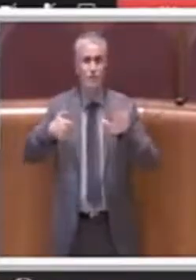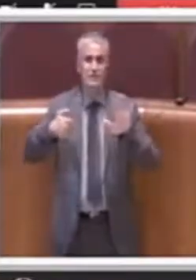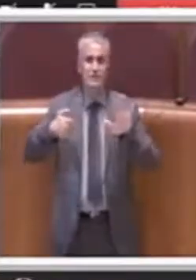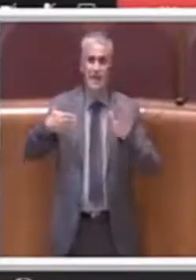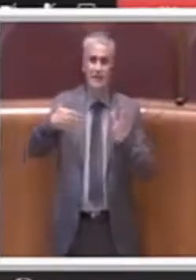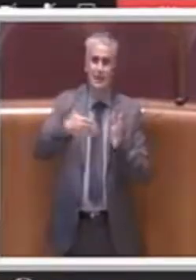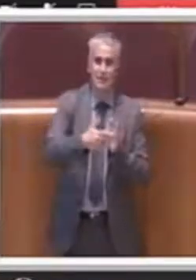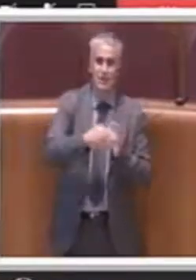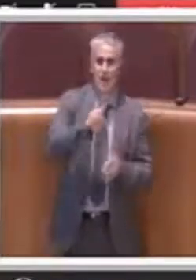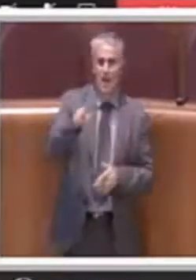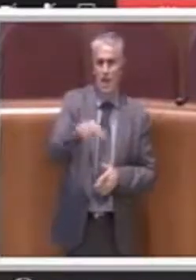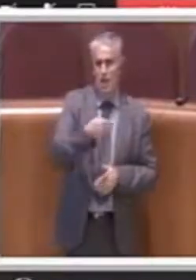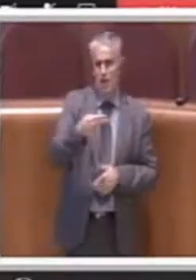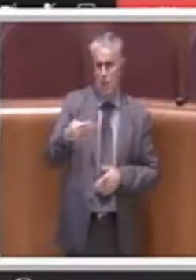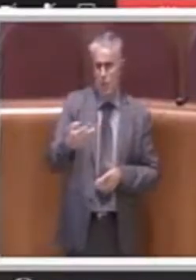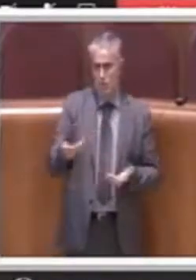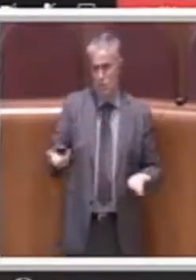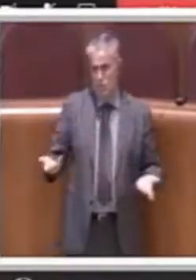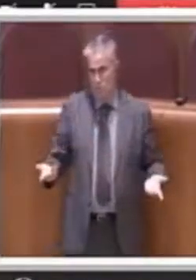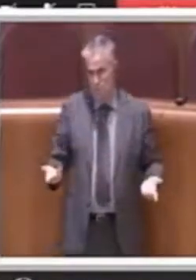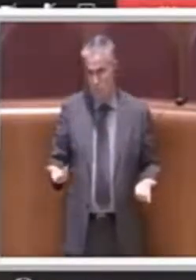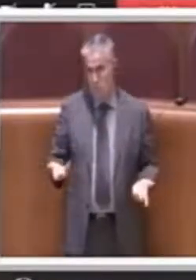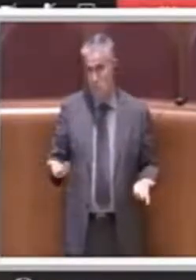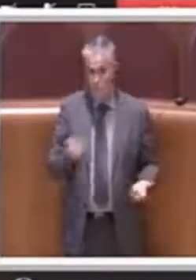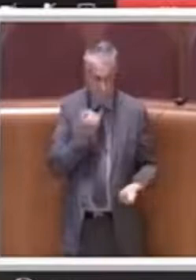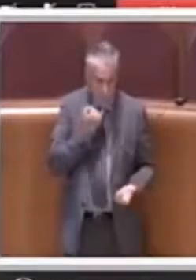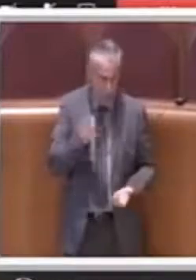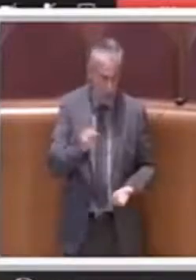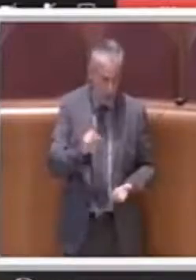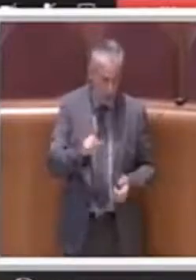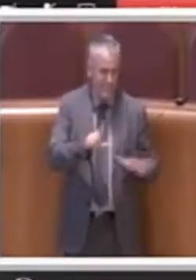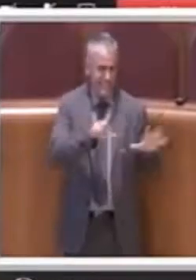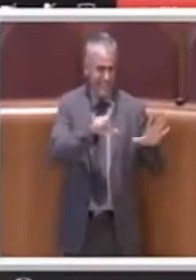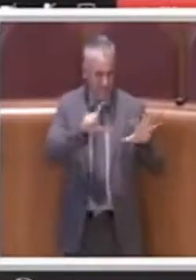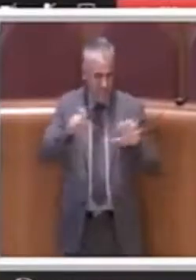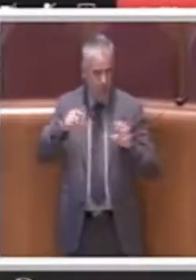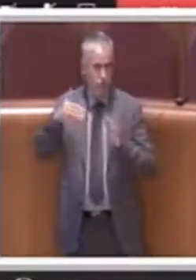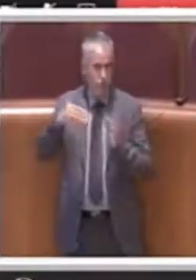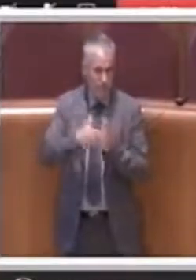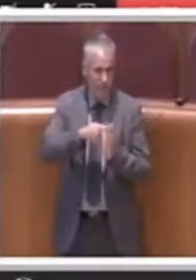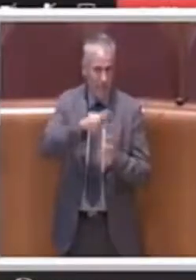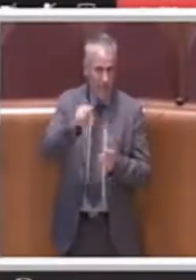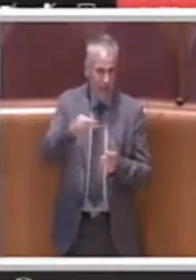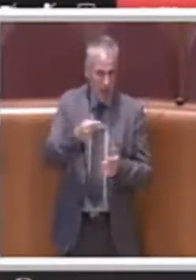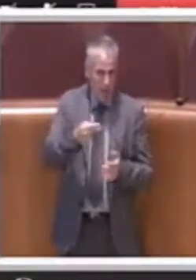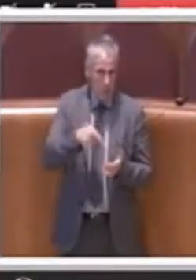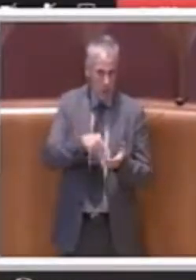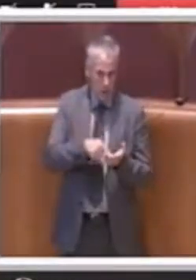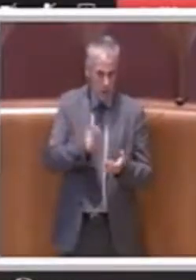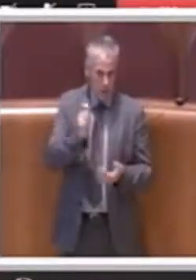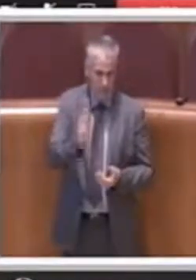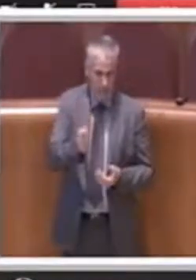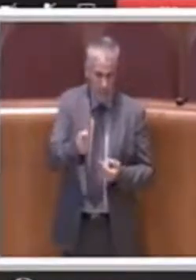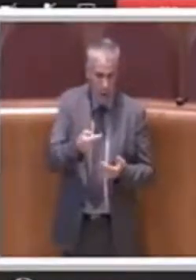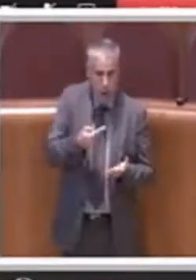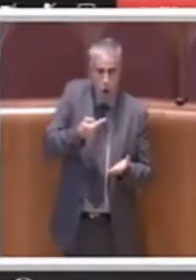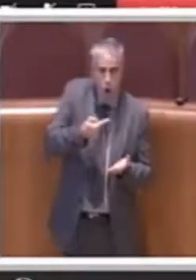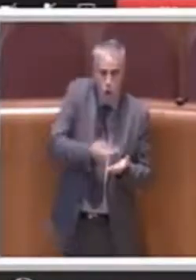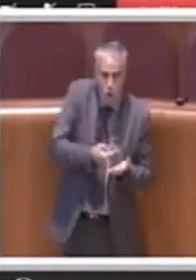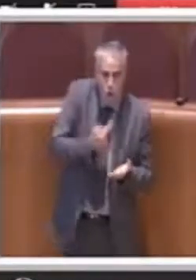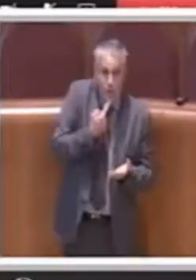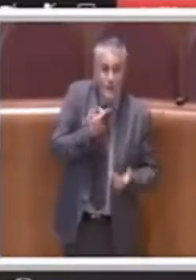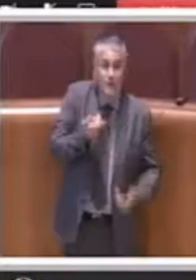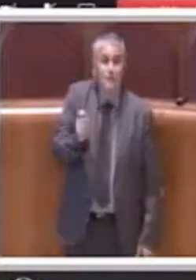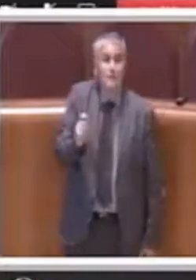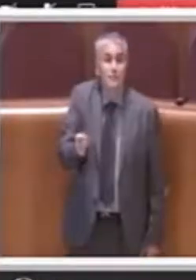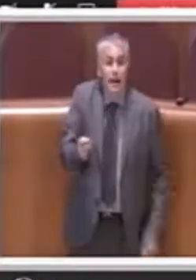rotti euro, e non stiamo parlando di piccole cifre, e non starò ovviamente a dire i soggetti, ma trattasi di